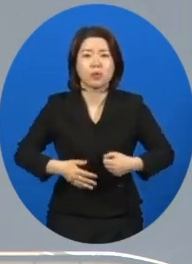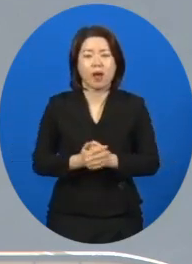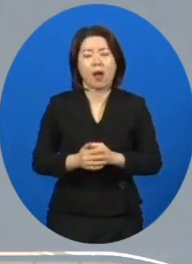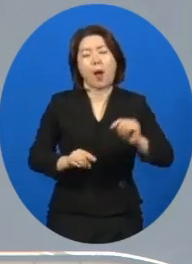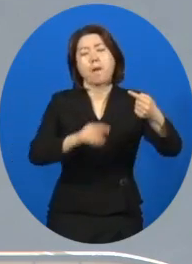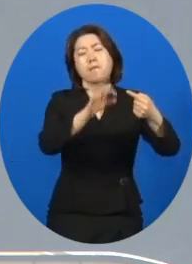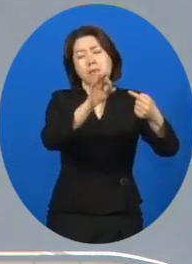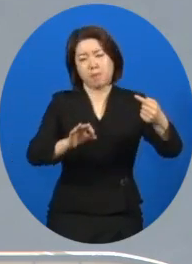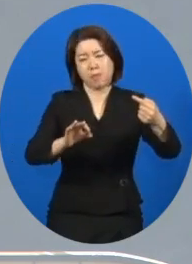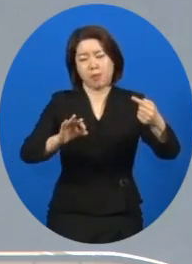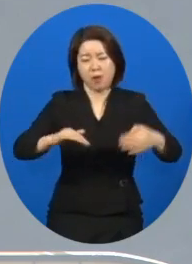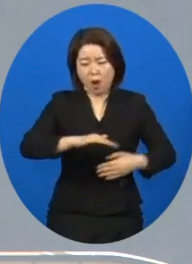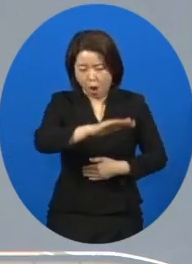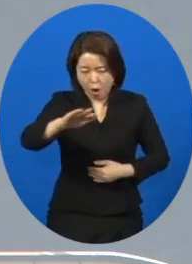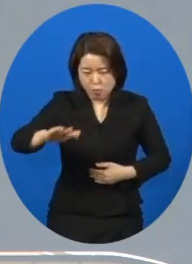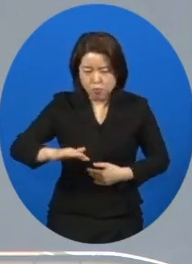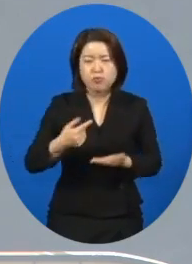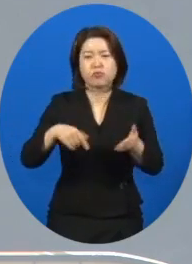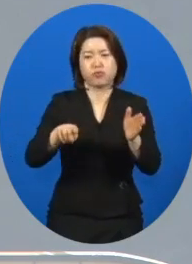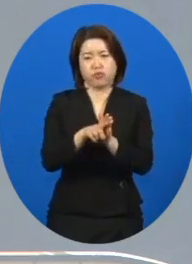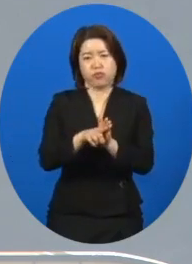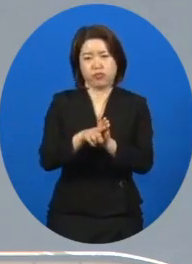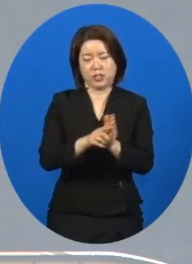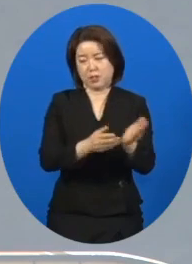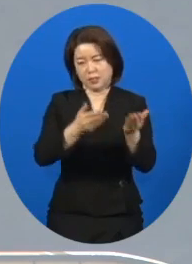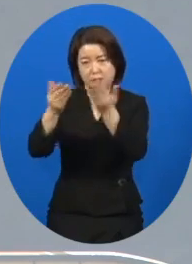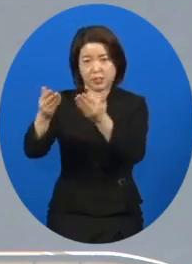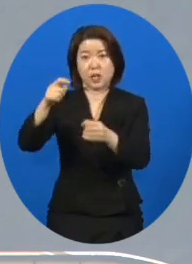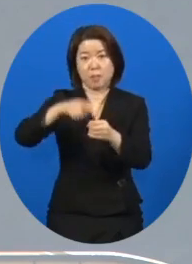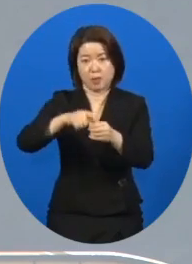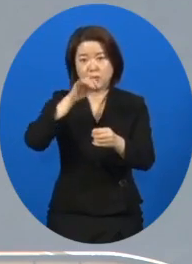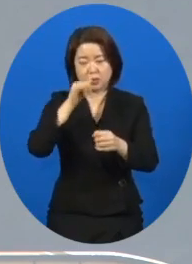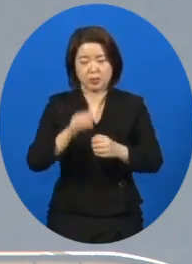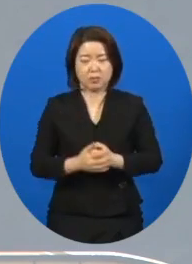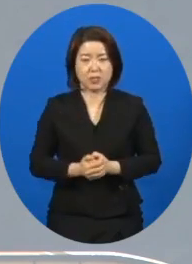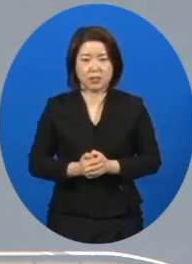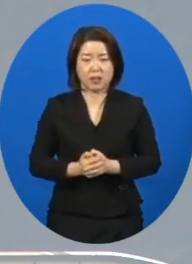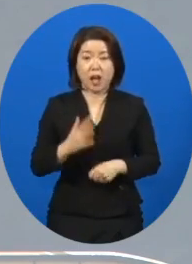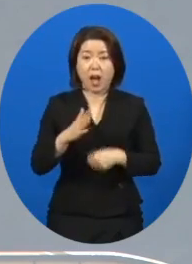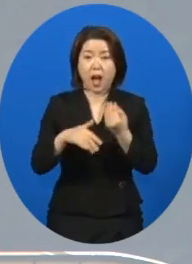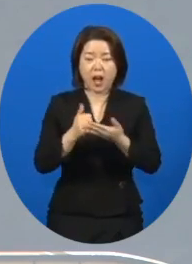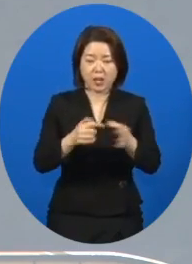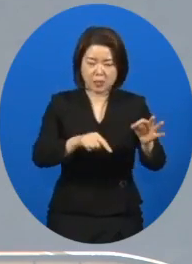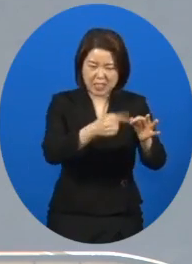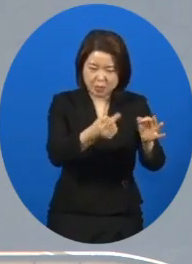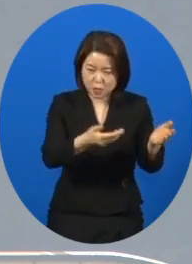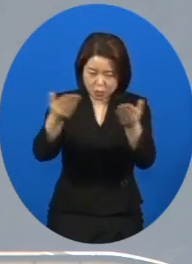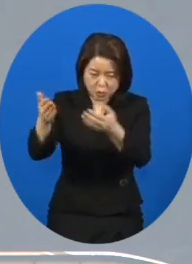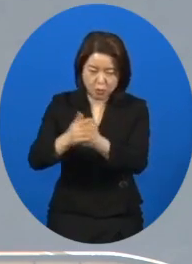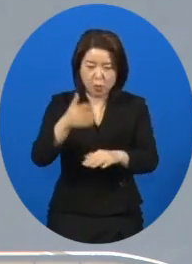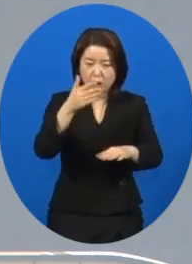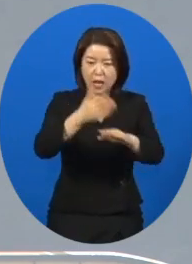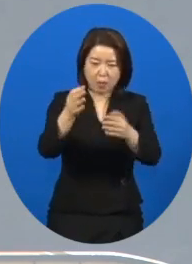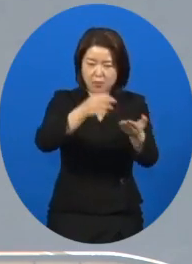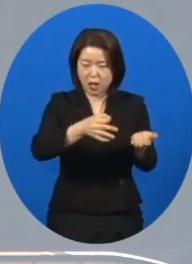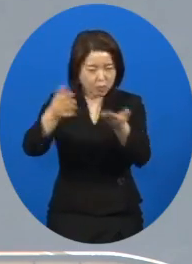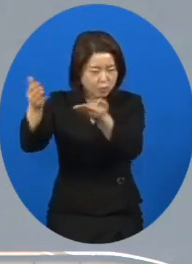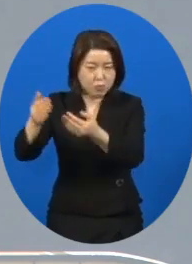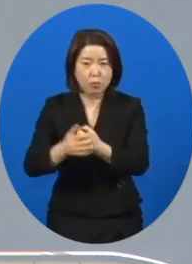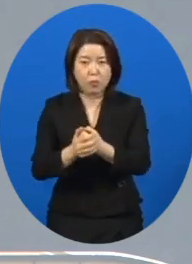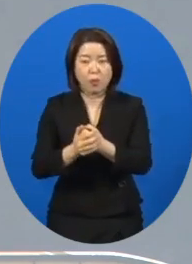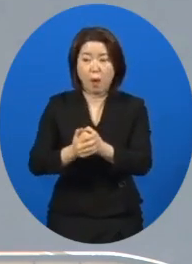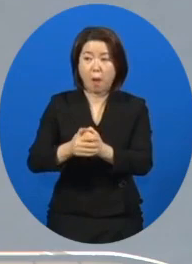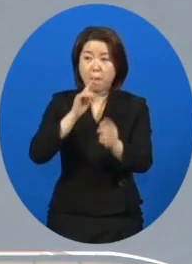100% 우리들을 위해서 하라는 거예요. 하나님께서 십일조 바치라, 감사헌금 드리라 다